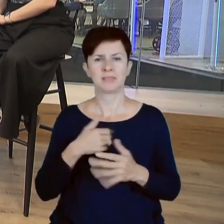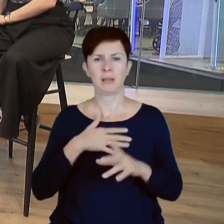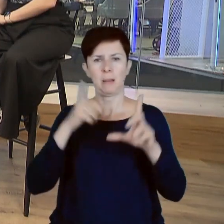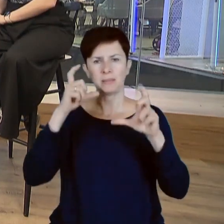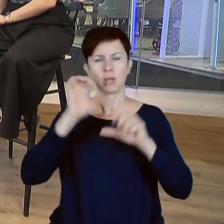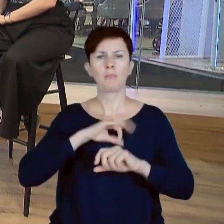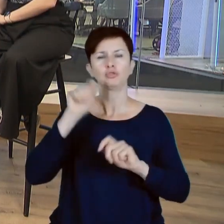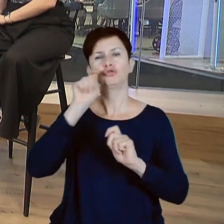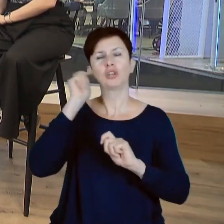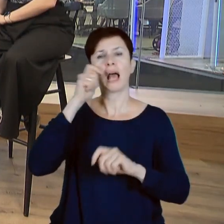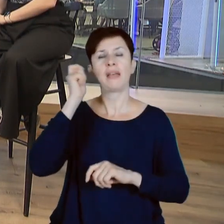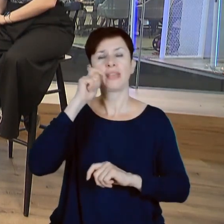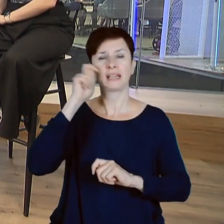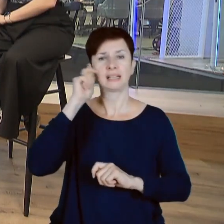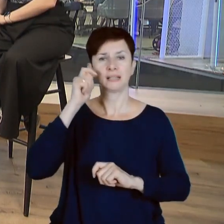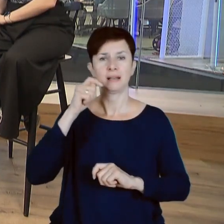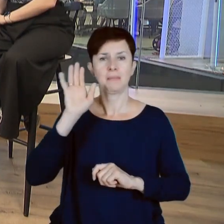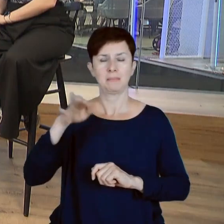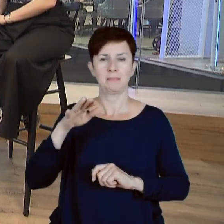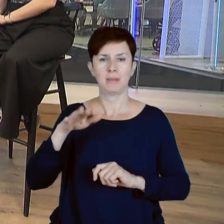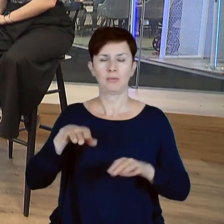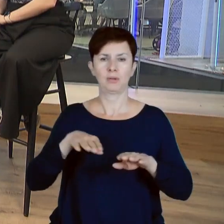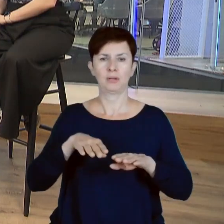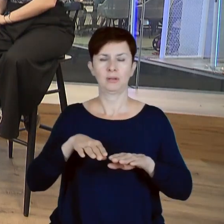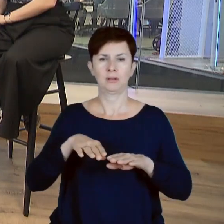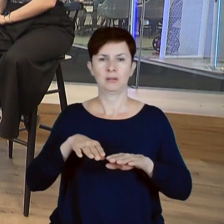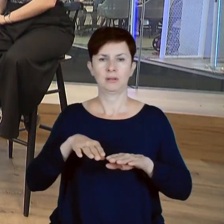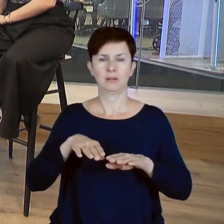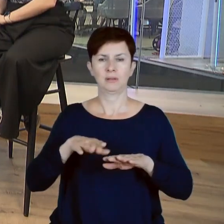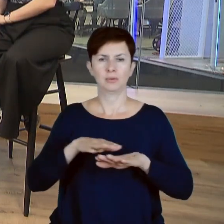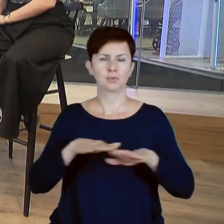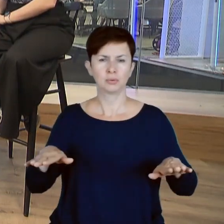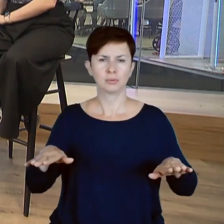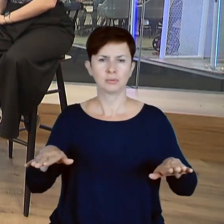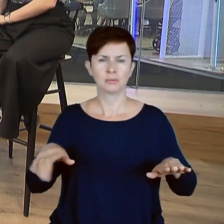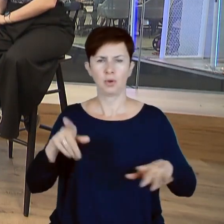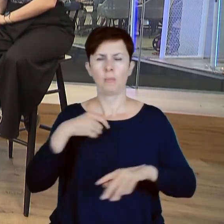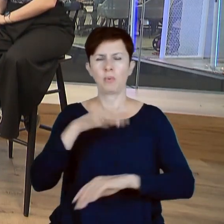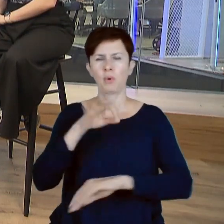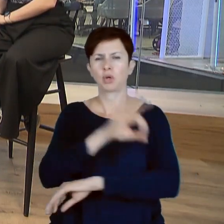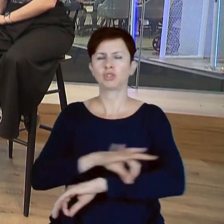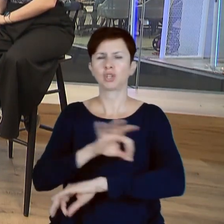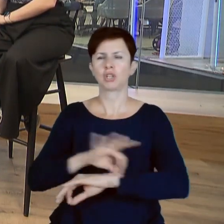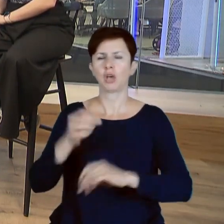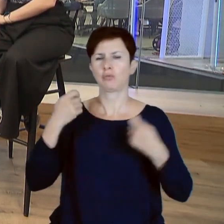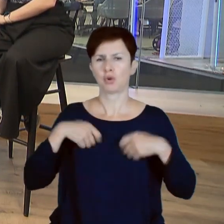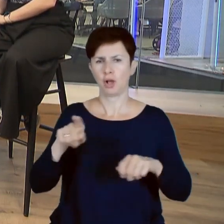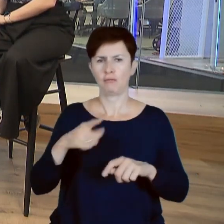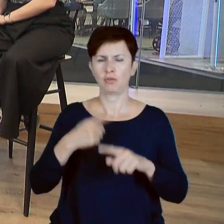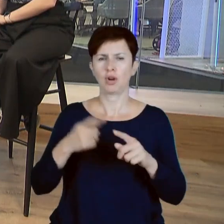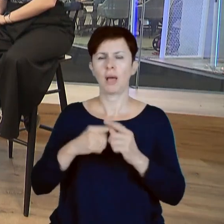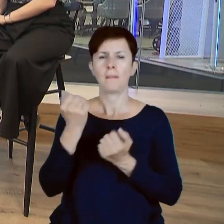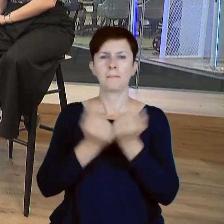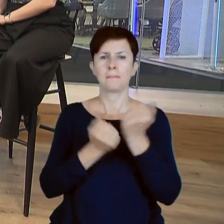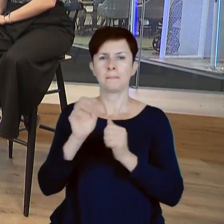dziadek miał stół ładowski, świetny polski design, siedział za nim, na nim on był inżynierem rolnictwa. Było trochę papieru